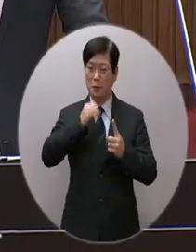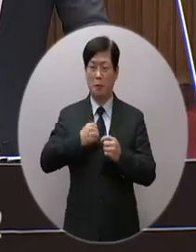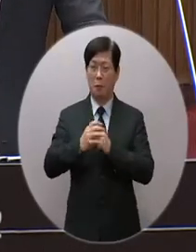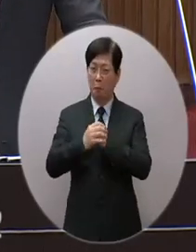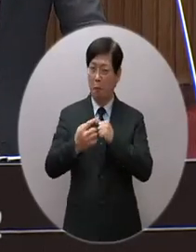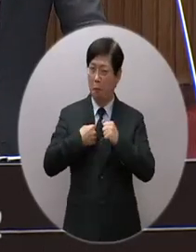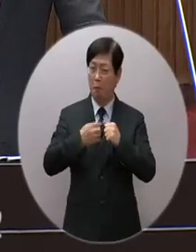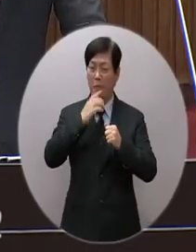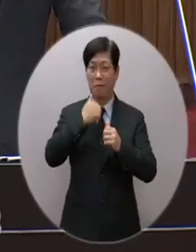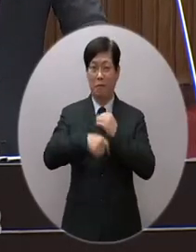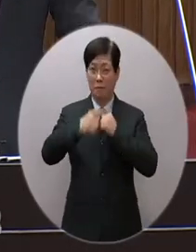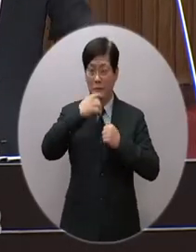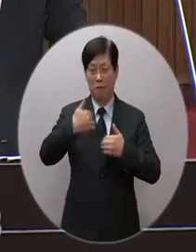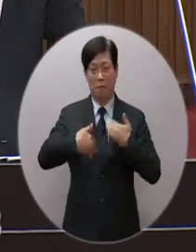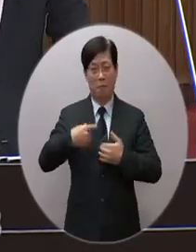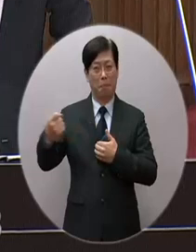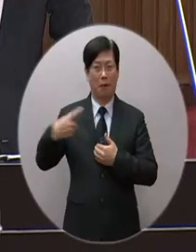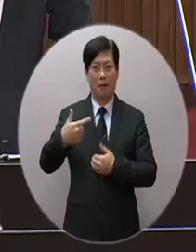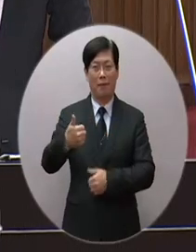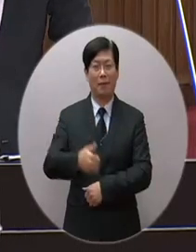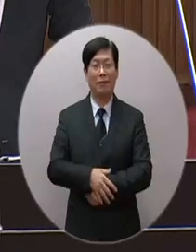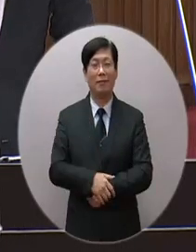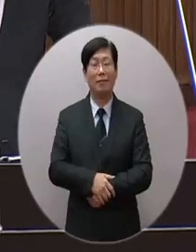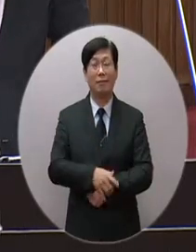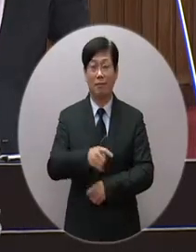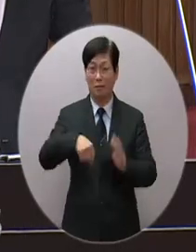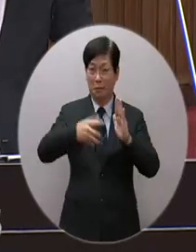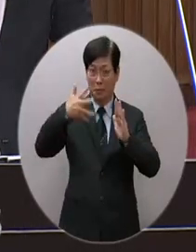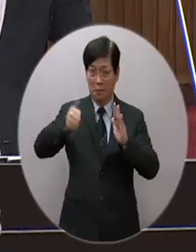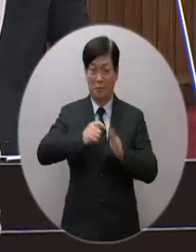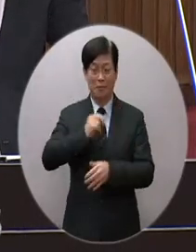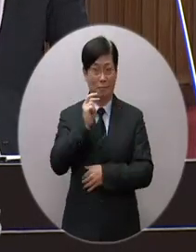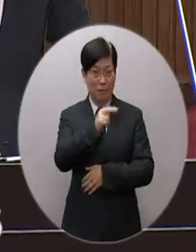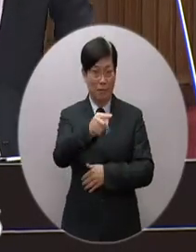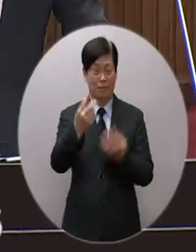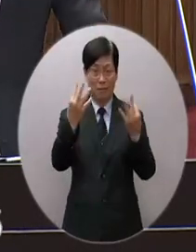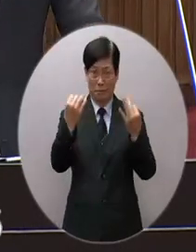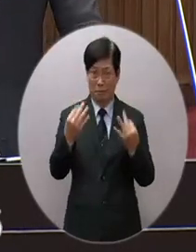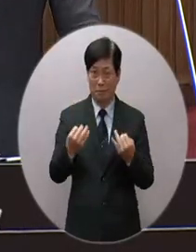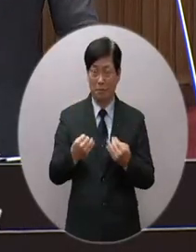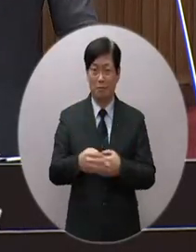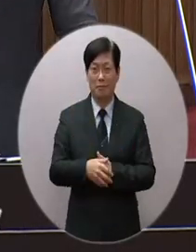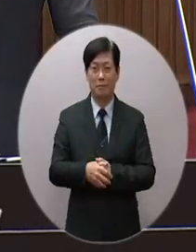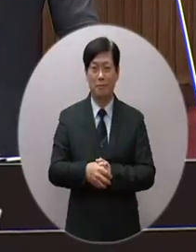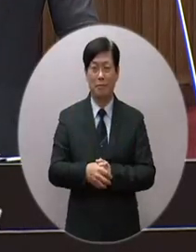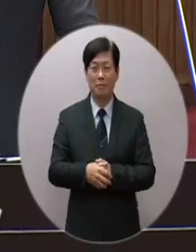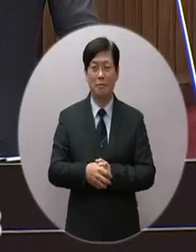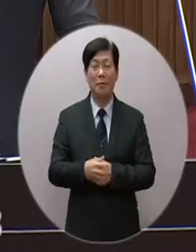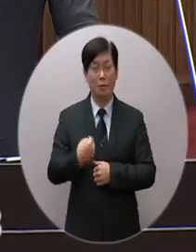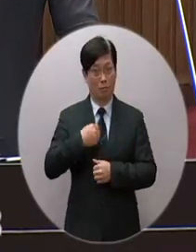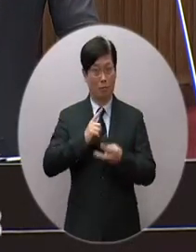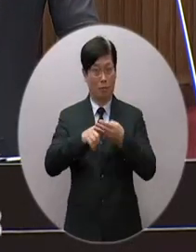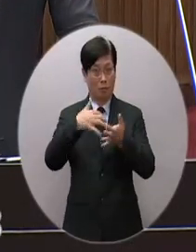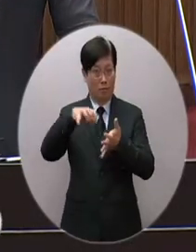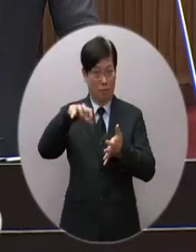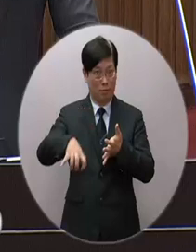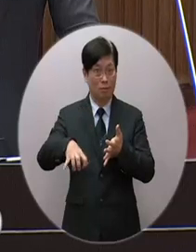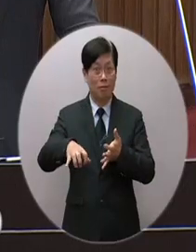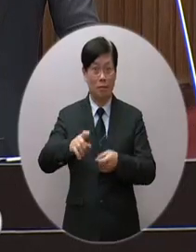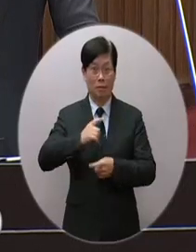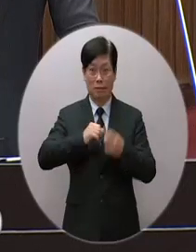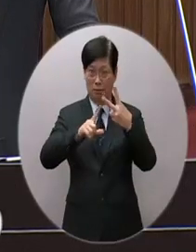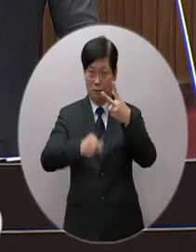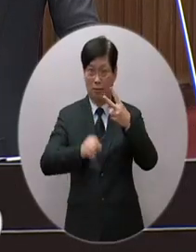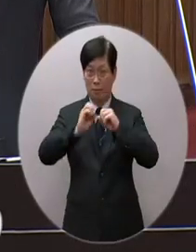祝福生日快乐还更快乐。一定你来看这一个数据，你说我们的主计处二月份公